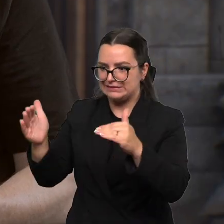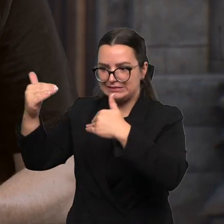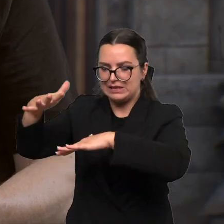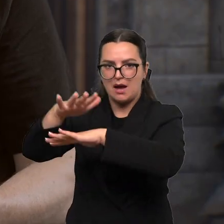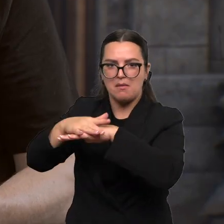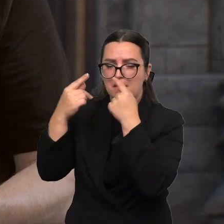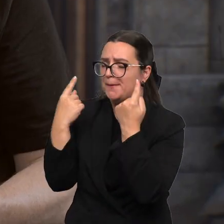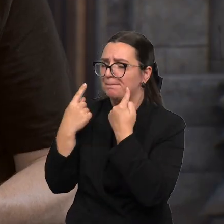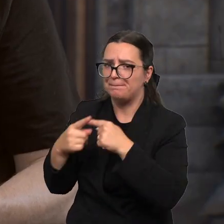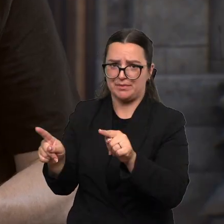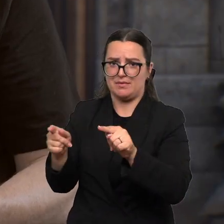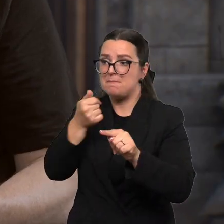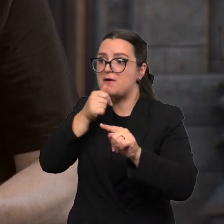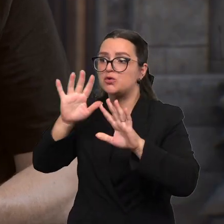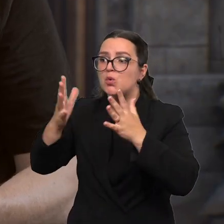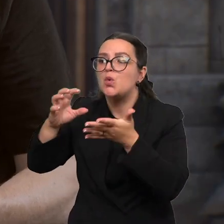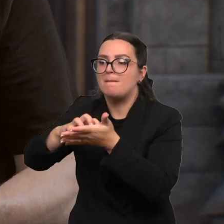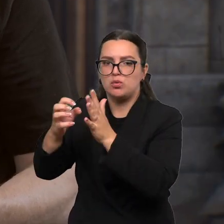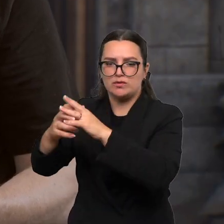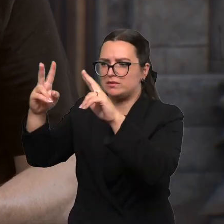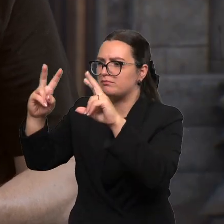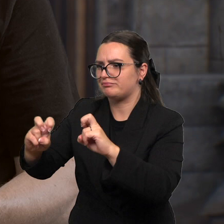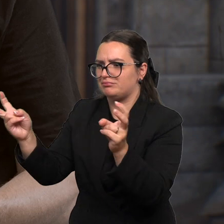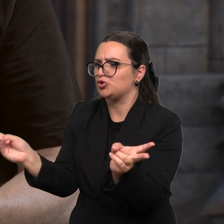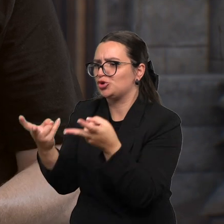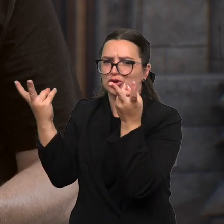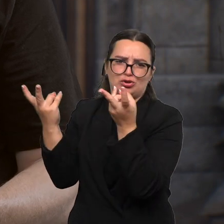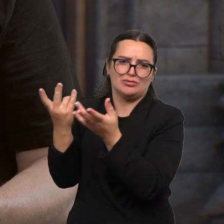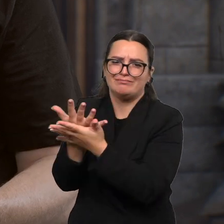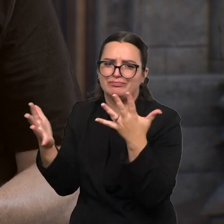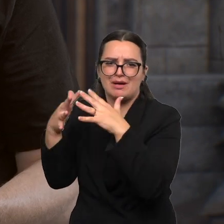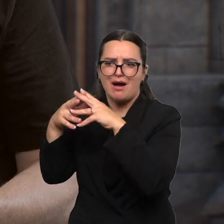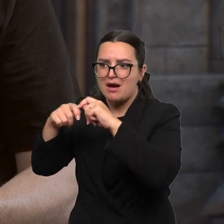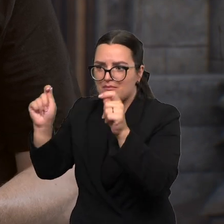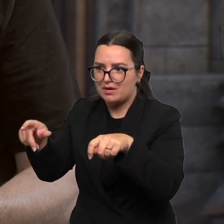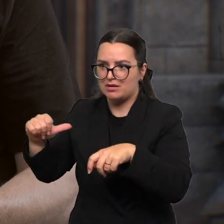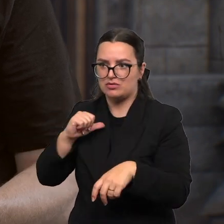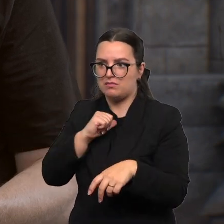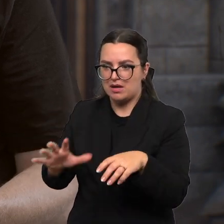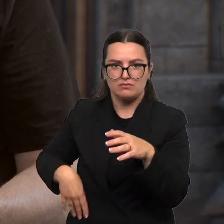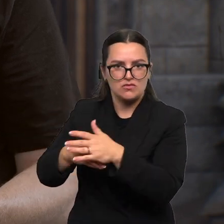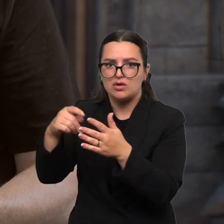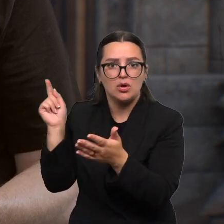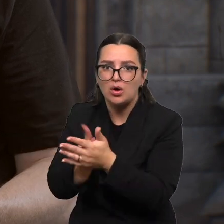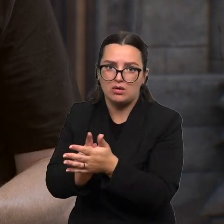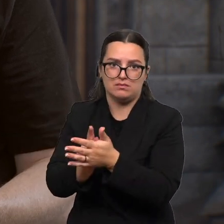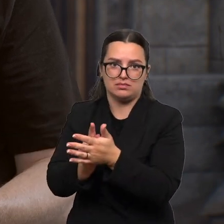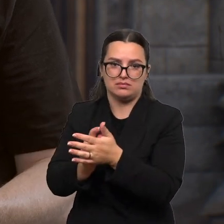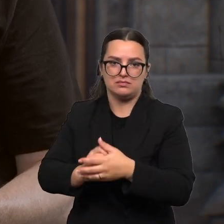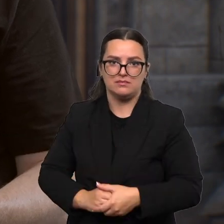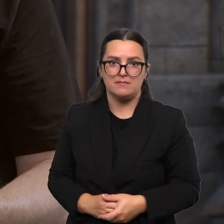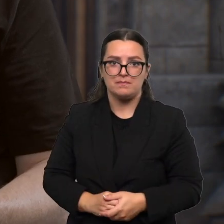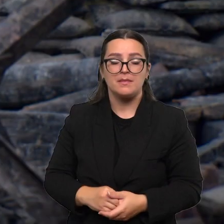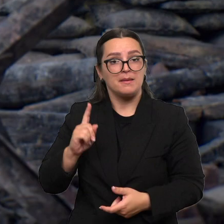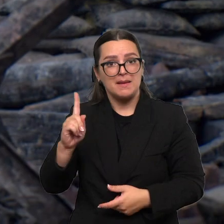kad tu gali atsisakyti mokėti vien dėl to. Tai bankai kažkiek yra apsisaugoję, bet mes suvokim, kad jeigu